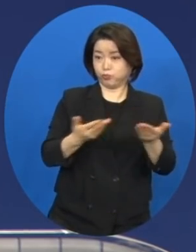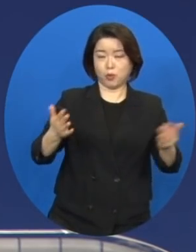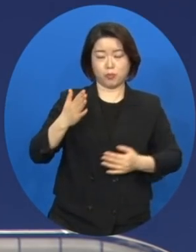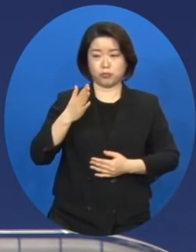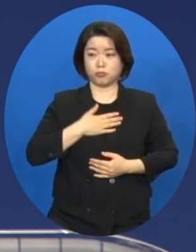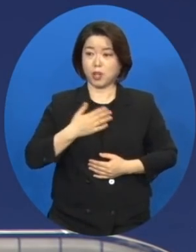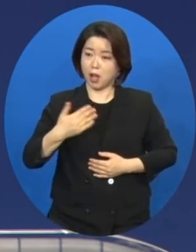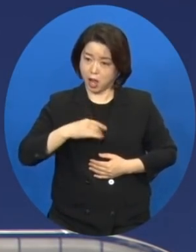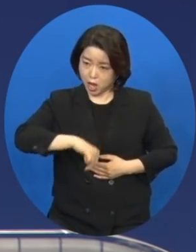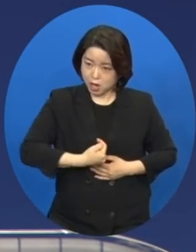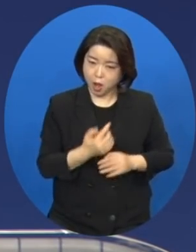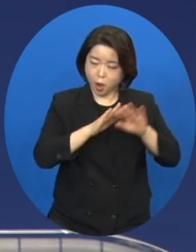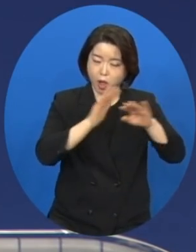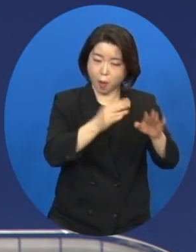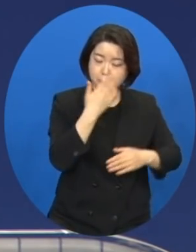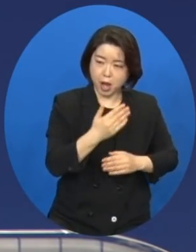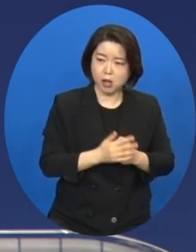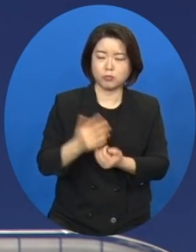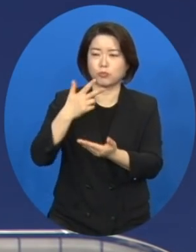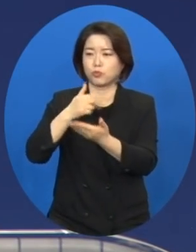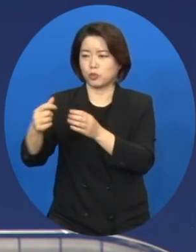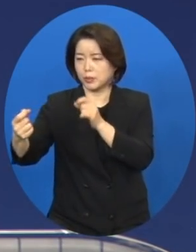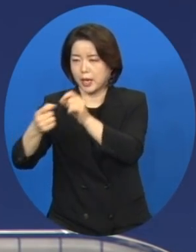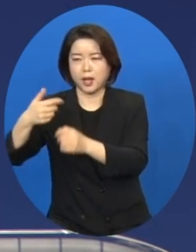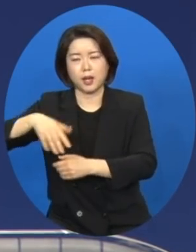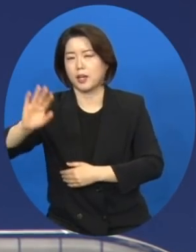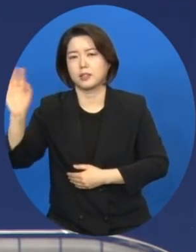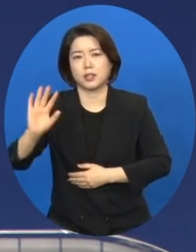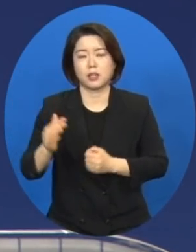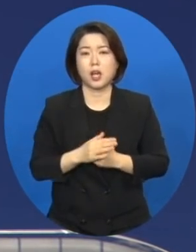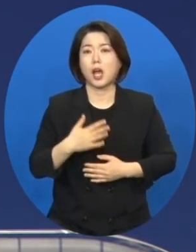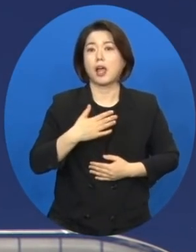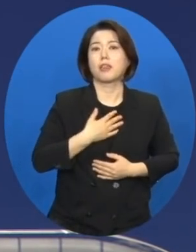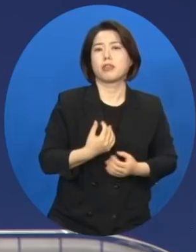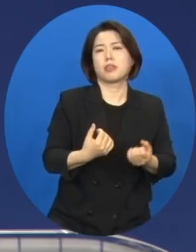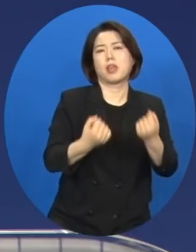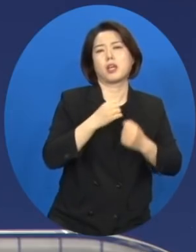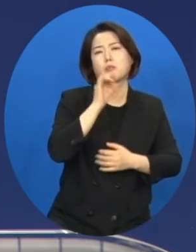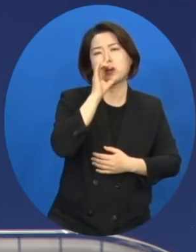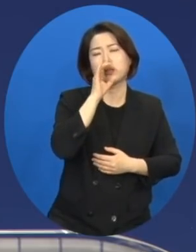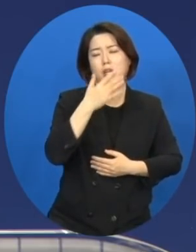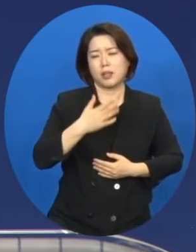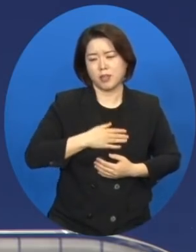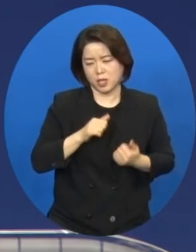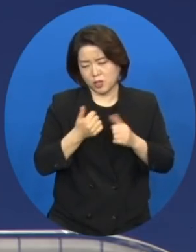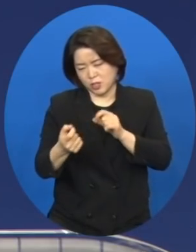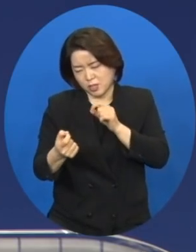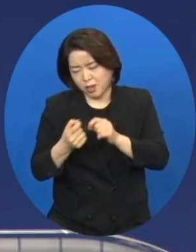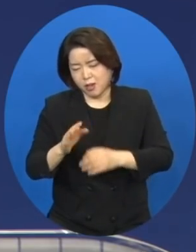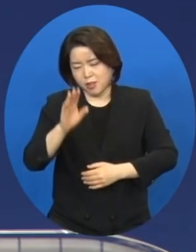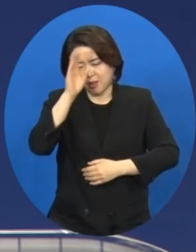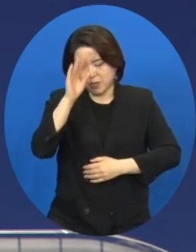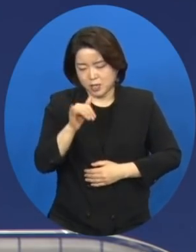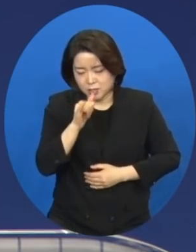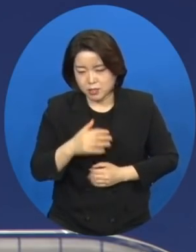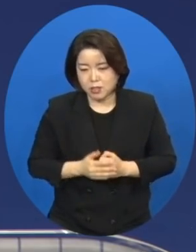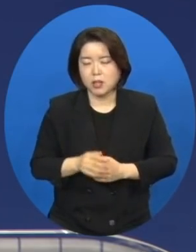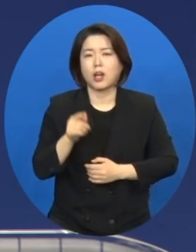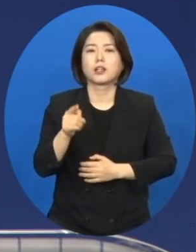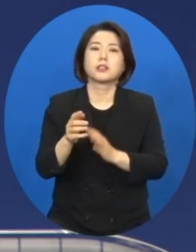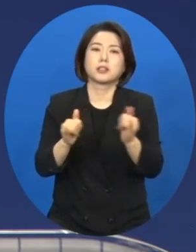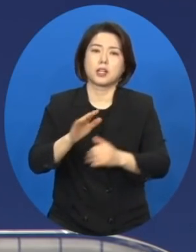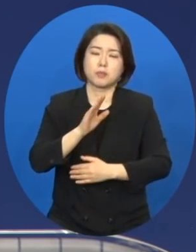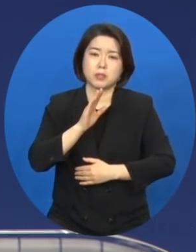절대 주님께 가지 않아요. 내 힘으로 되지 않아, 내가 죽기 이보 직전이야, 병이 있어, 그 사람이